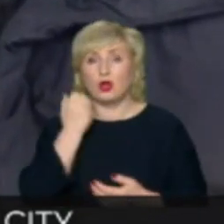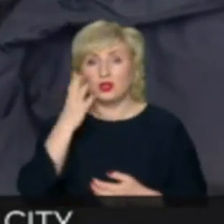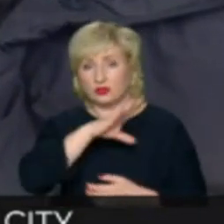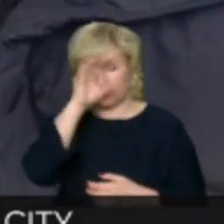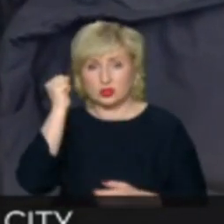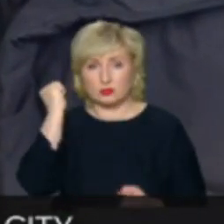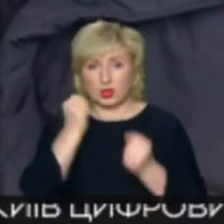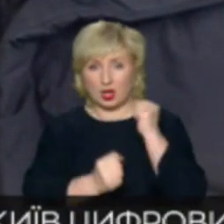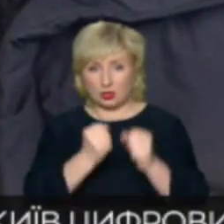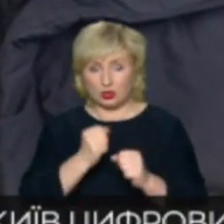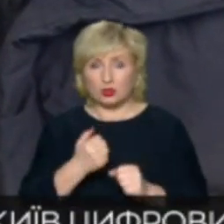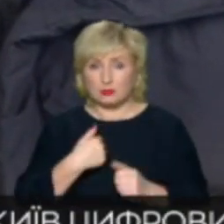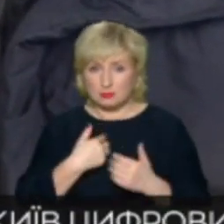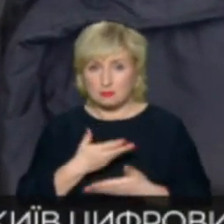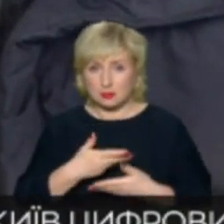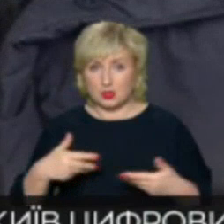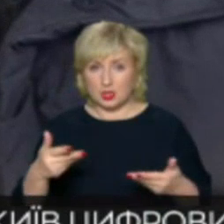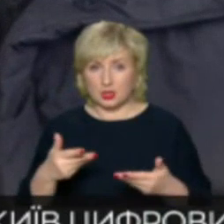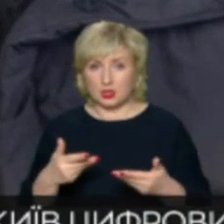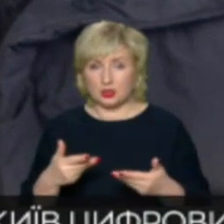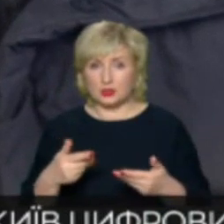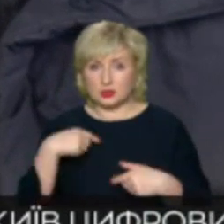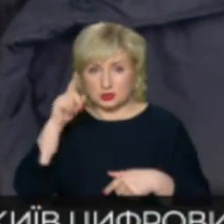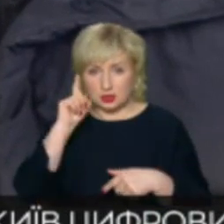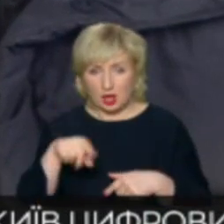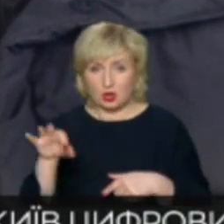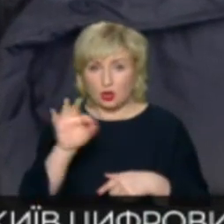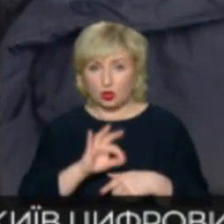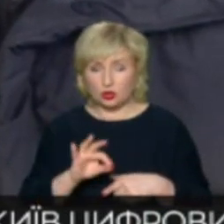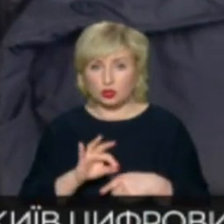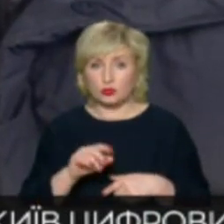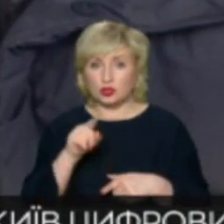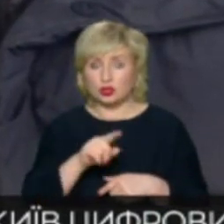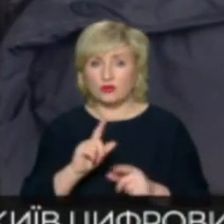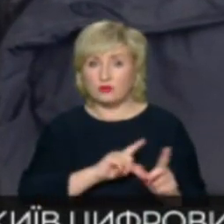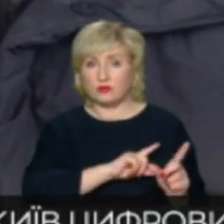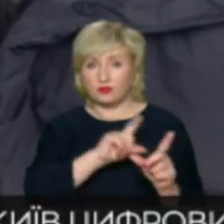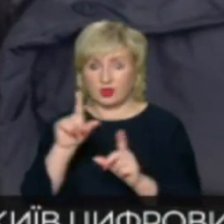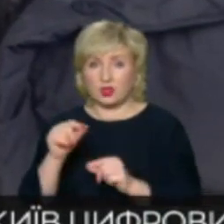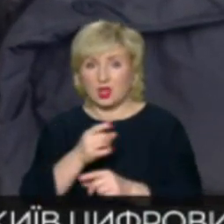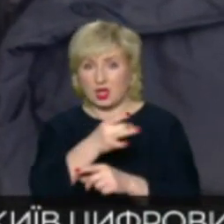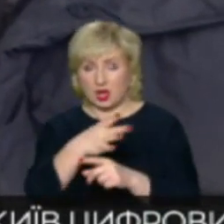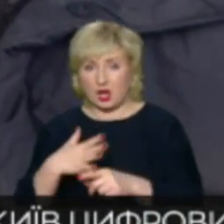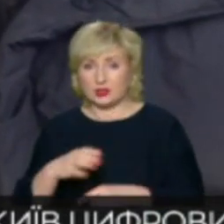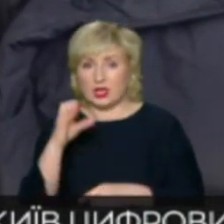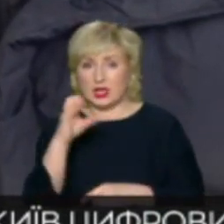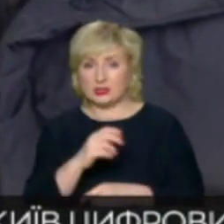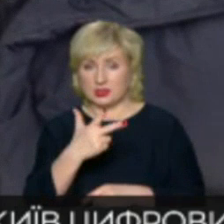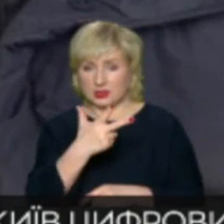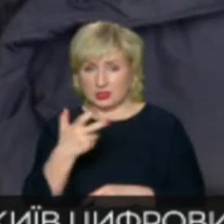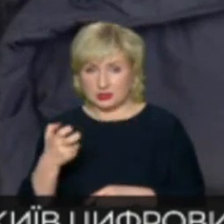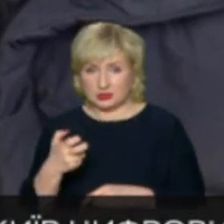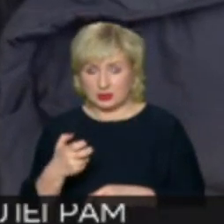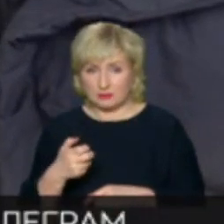прильоти, і ми ж знали о тому, що виїхали ракети С-300, там установки з